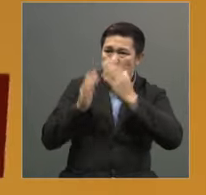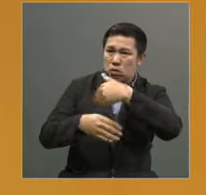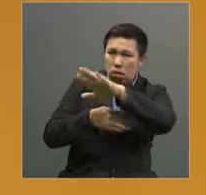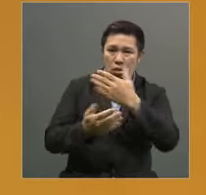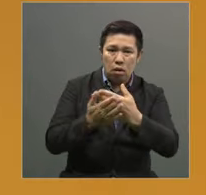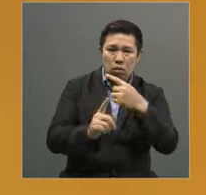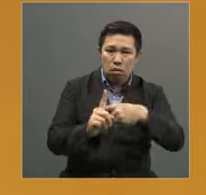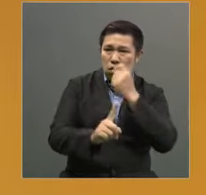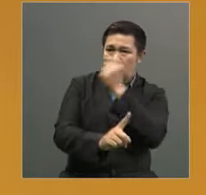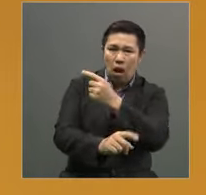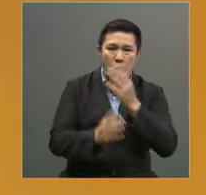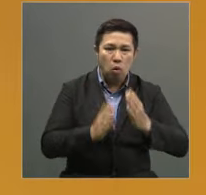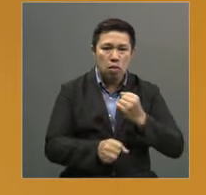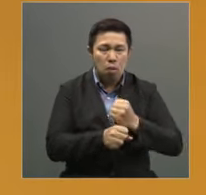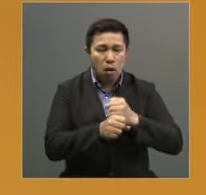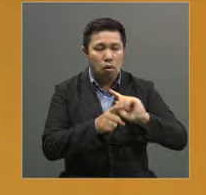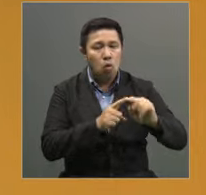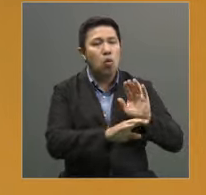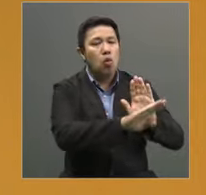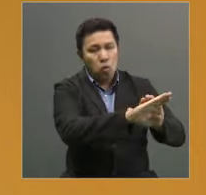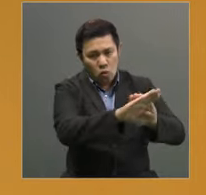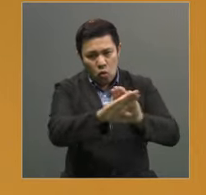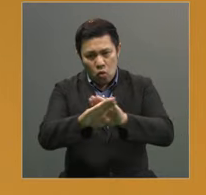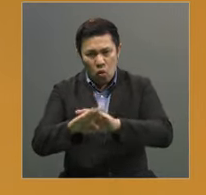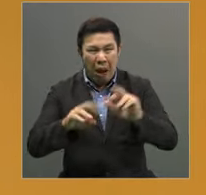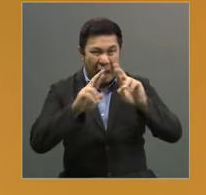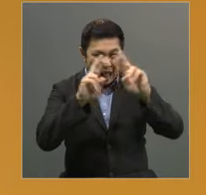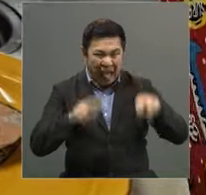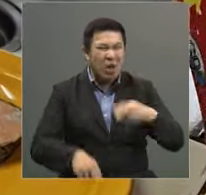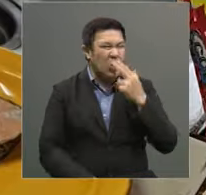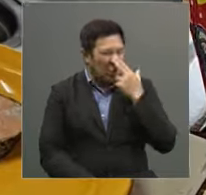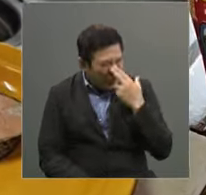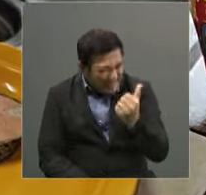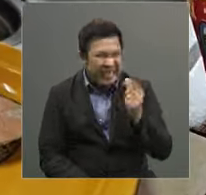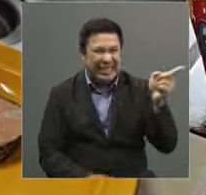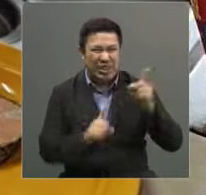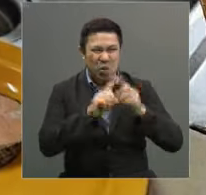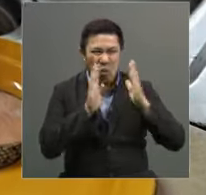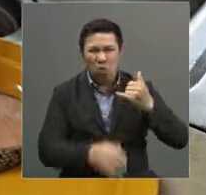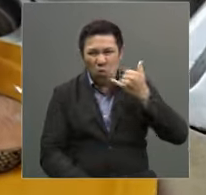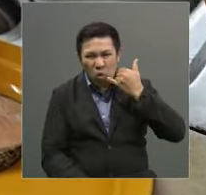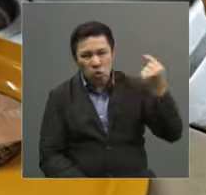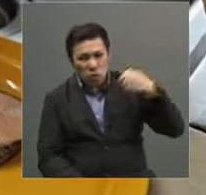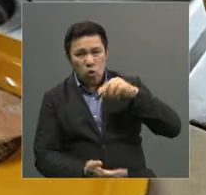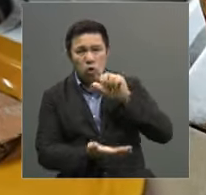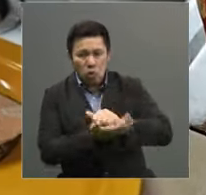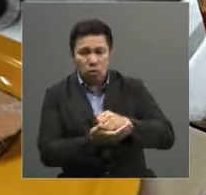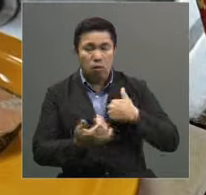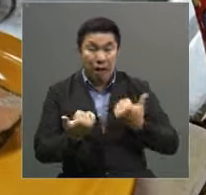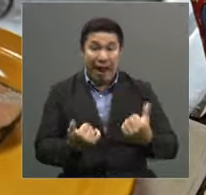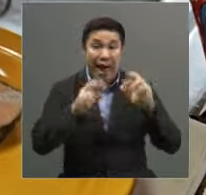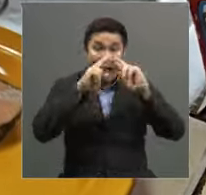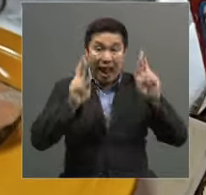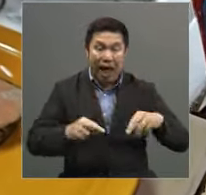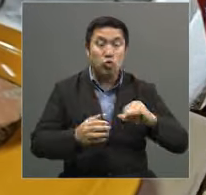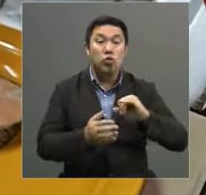อีกก็เลยฝากไว้เป็นอุทาหรณ์นะคะสำหรับร้านอาหารอื่นๆอย่าตกเป็นเหยื่อมิจฉาชีพในลักษณะนี้ครั้งนี้เนี่ยเจ้าของร้านเขา